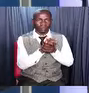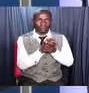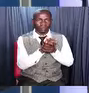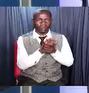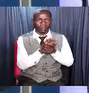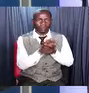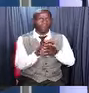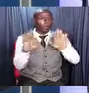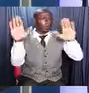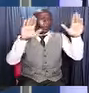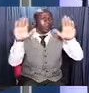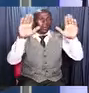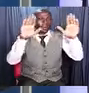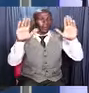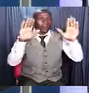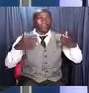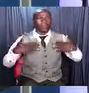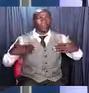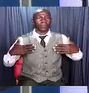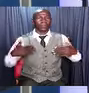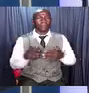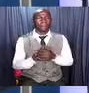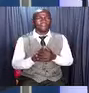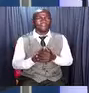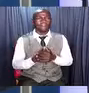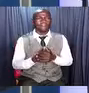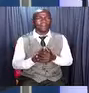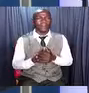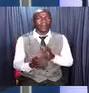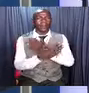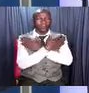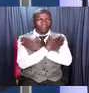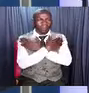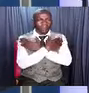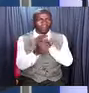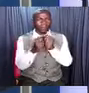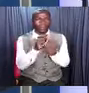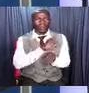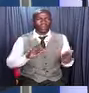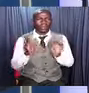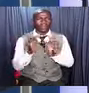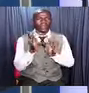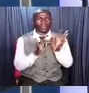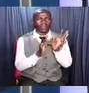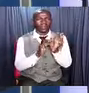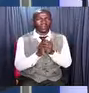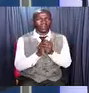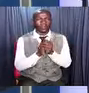Ni watu wa ajabu. You're amazing people. Niliopendwa na Bwana Yesu. That are loved by the Lord